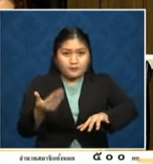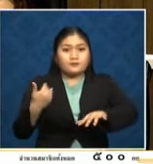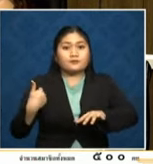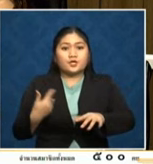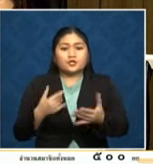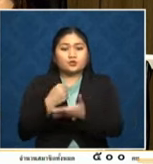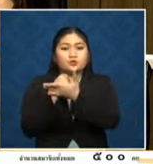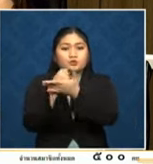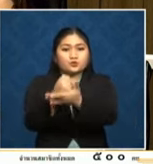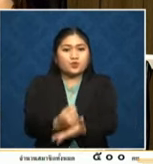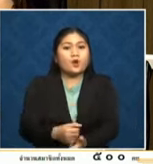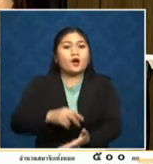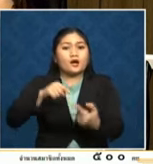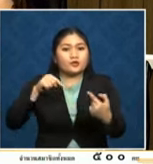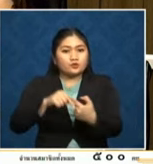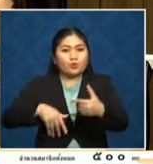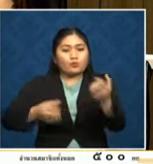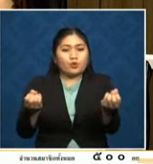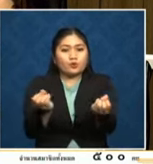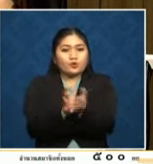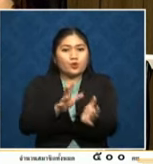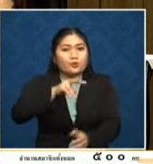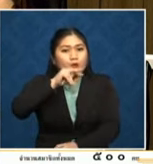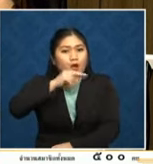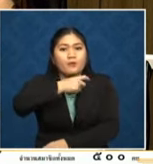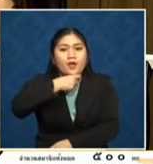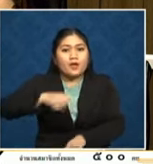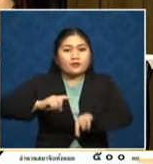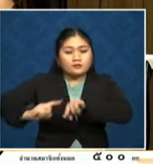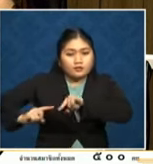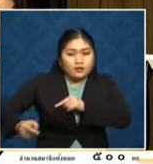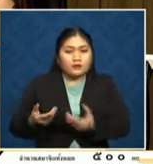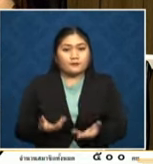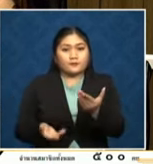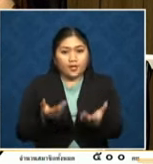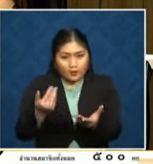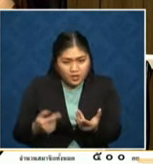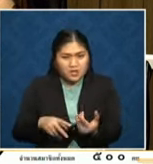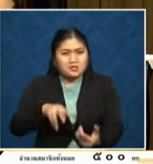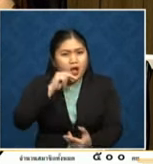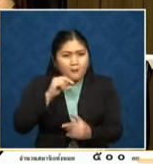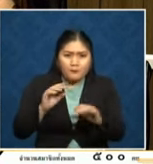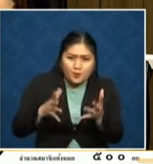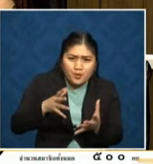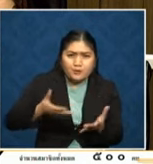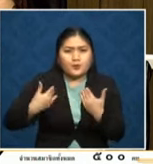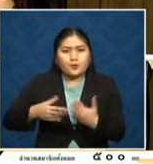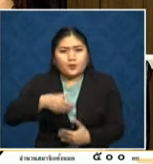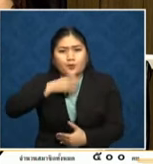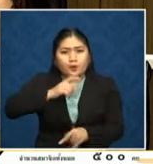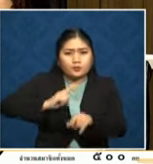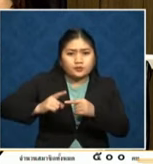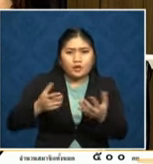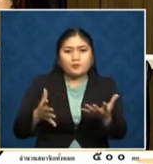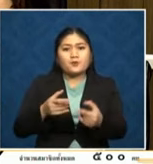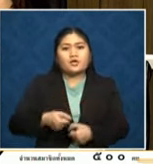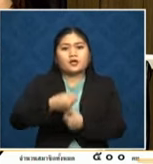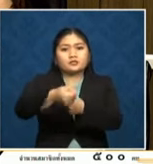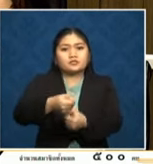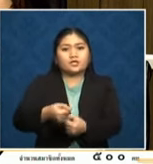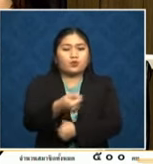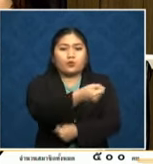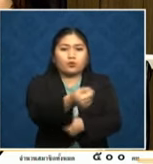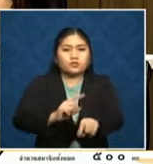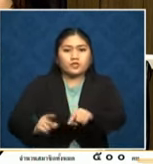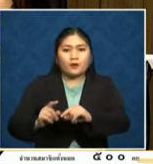เอ็ดซึ่งจะช่วยบรรเทาความเดือดร้อนให้กับพี่น้องประชาชนที่มักประสบปัญหาการขาดแคลนน้ำในการอุปโภคบริโภคแล้วก็ทำการเกษตร